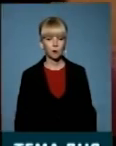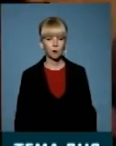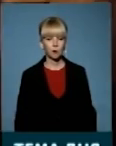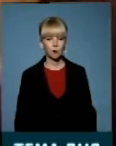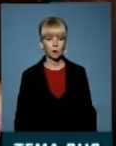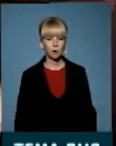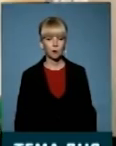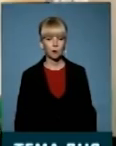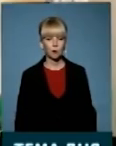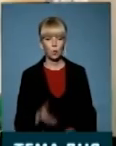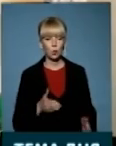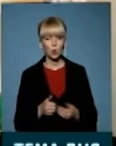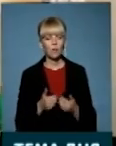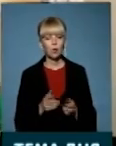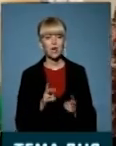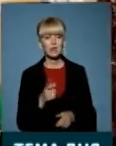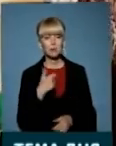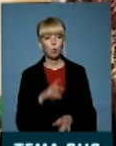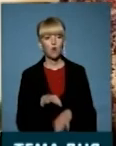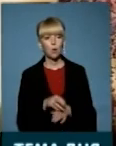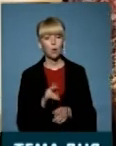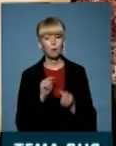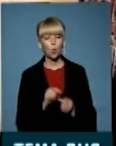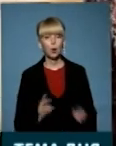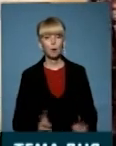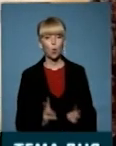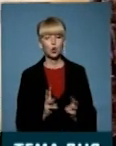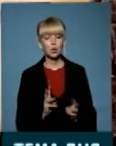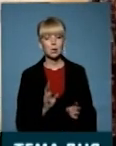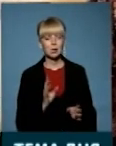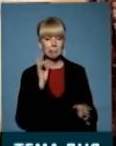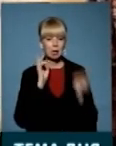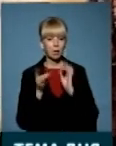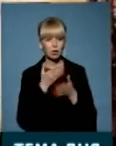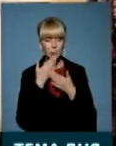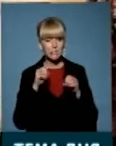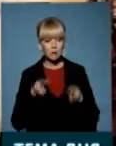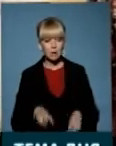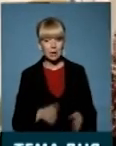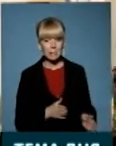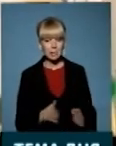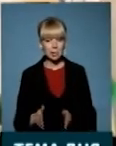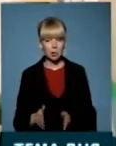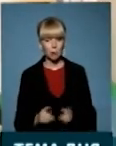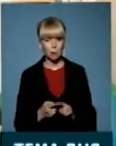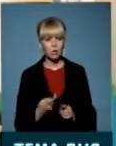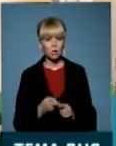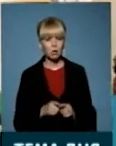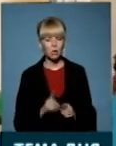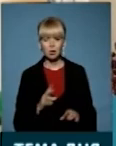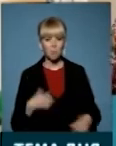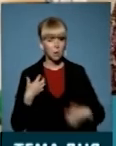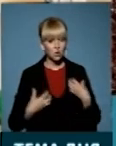конечно. Як ви себе будете вести? Протипожежної немає сигналізації спеціальної системи. Перше, це не